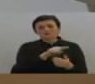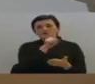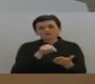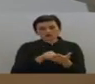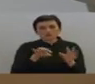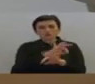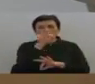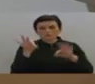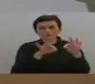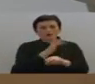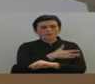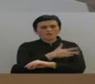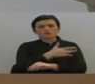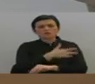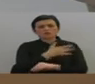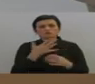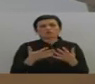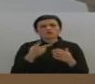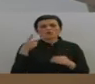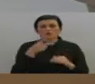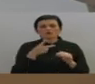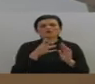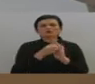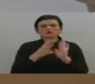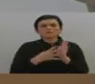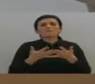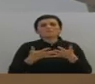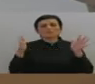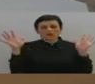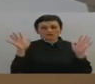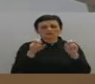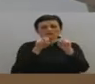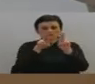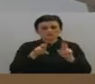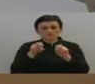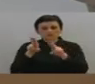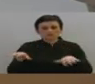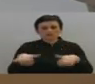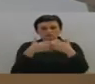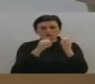ემსახურება 239-ზე მეტი სპეციალიზირებული ტექნიკური